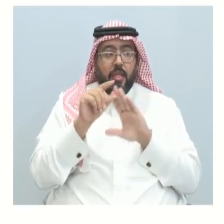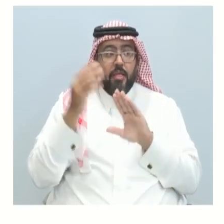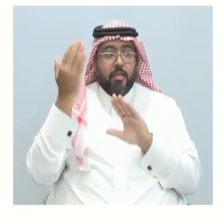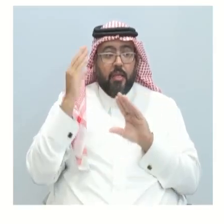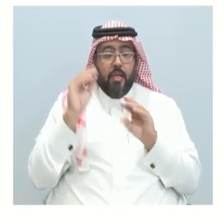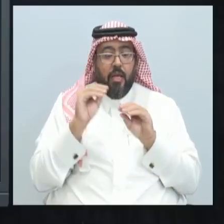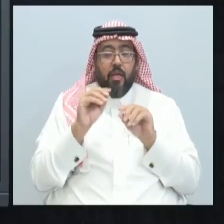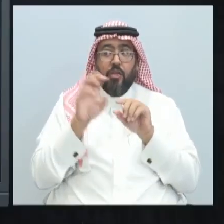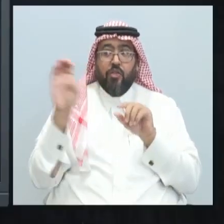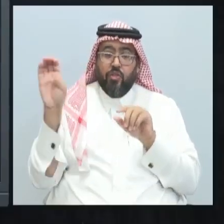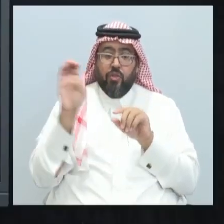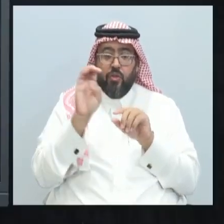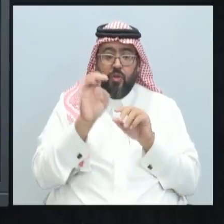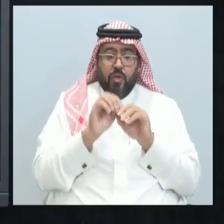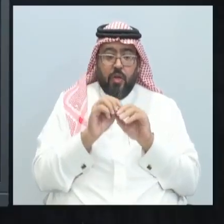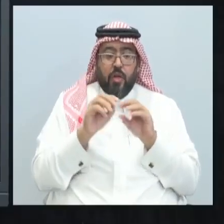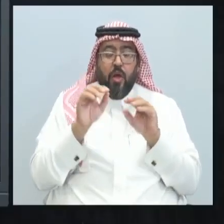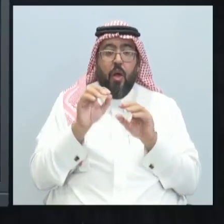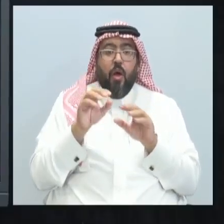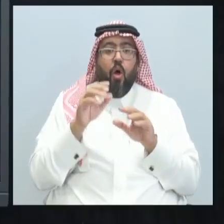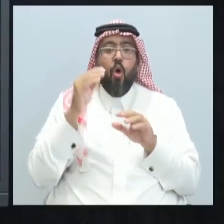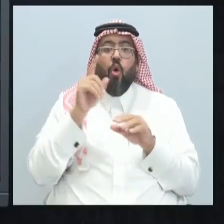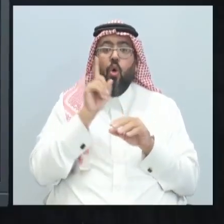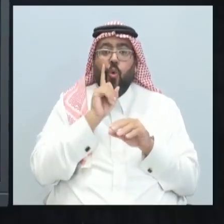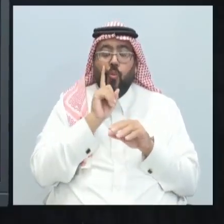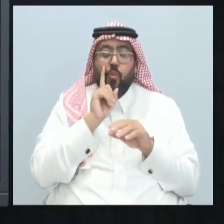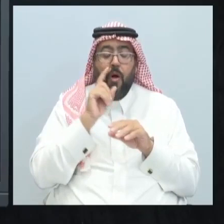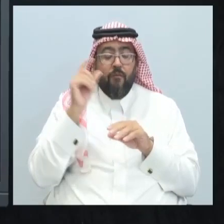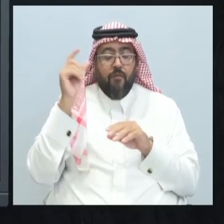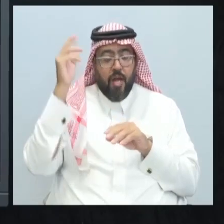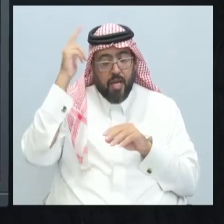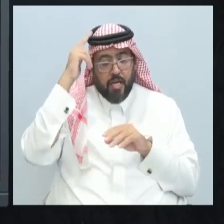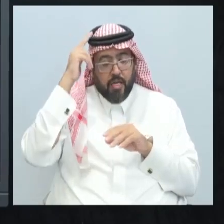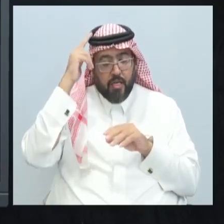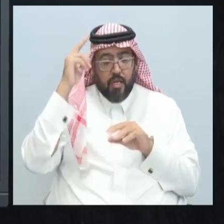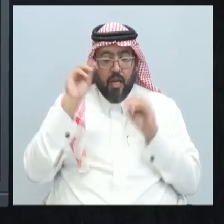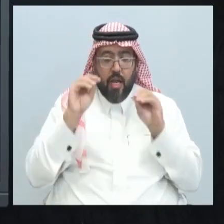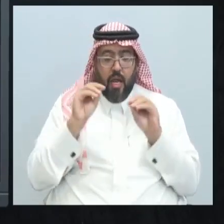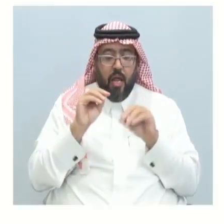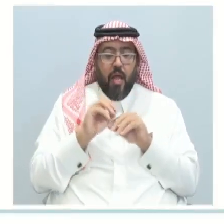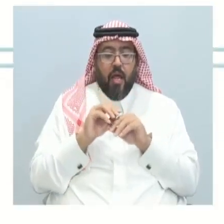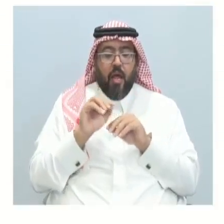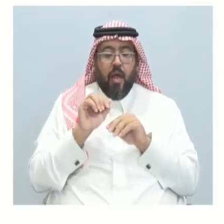السابق جمله من مكانه الام في الاسلام وذكرنا